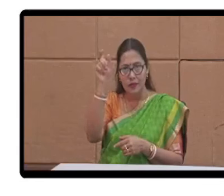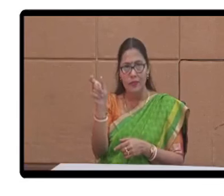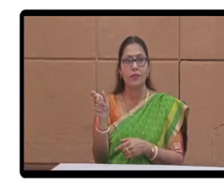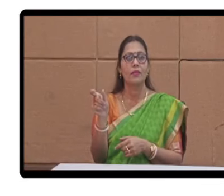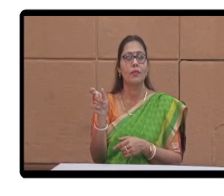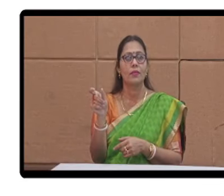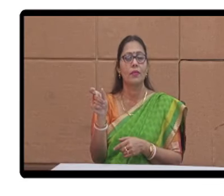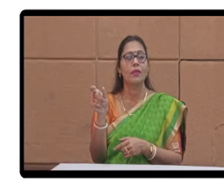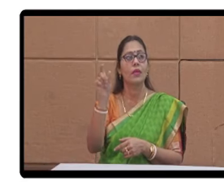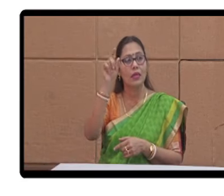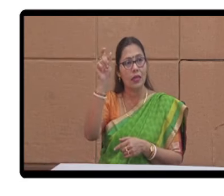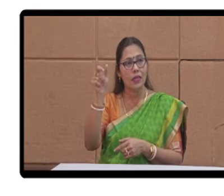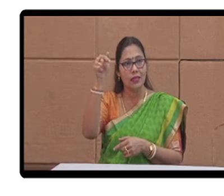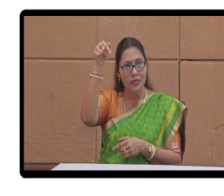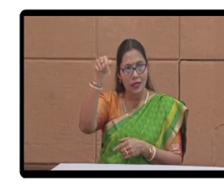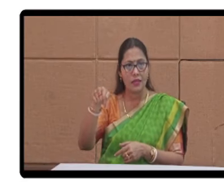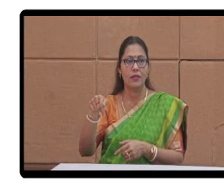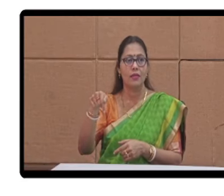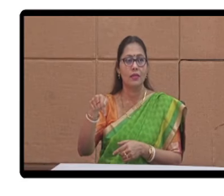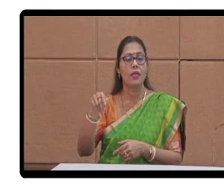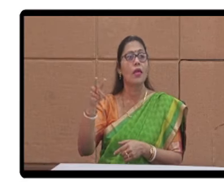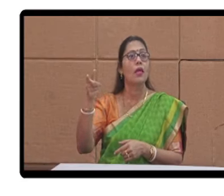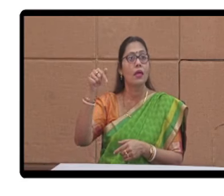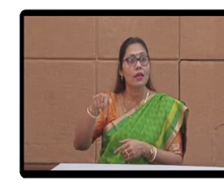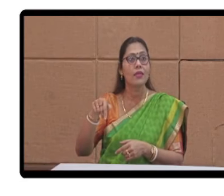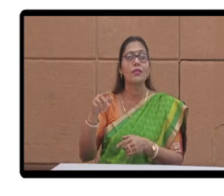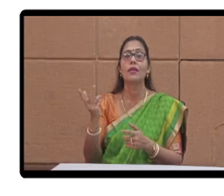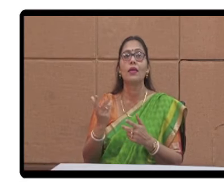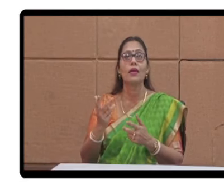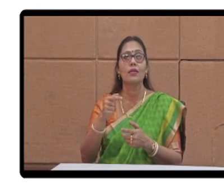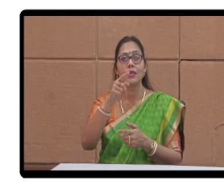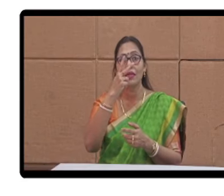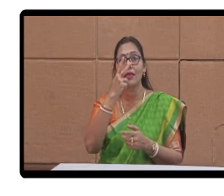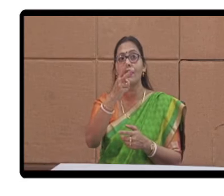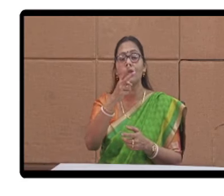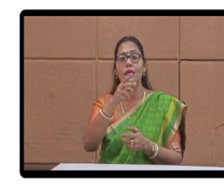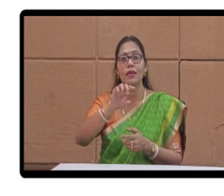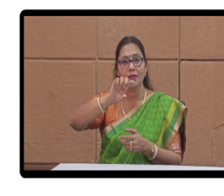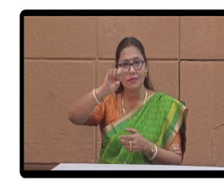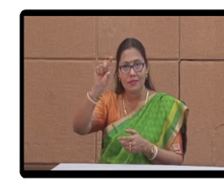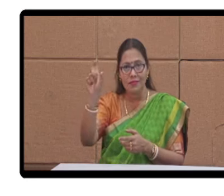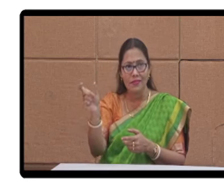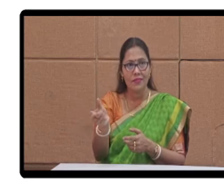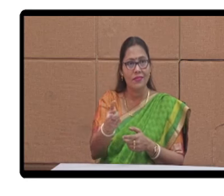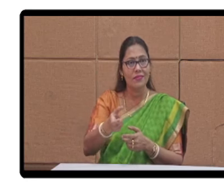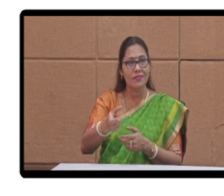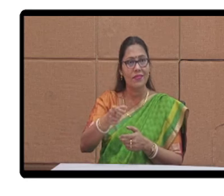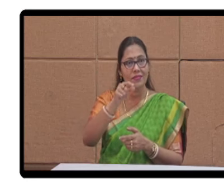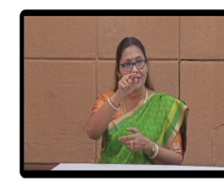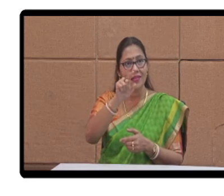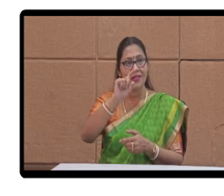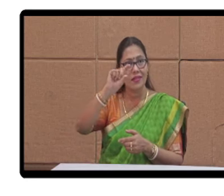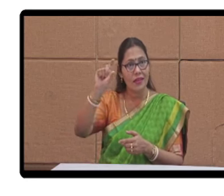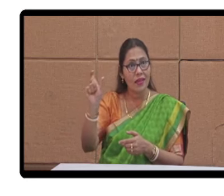গেল টপ করে নিচে চলে এলো নিচে এসে দেখো একটা চেম্বার আছে